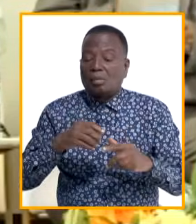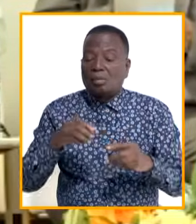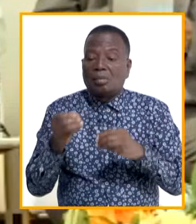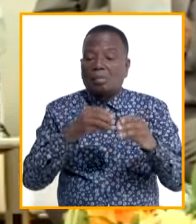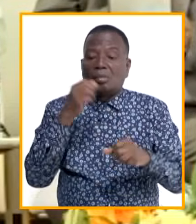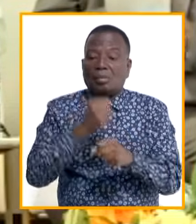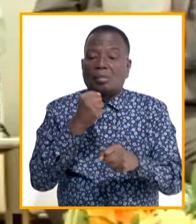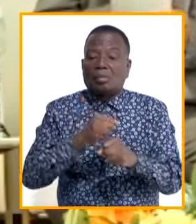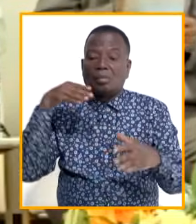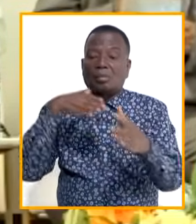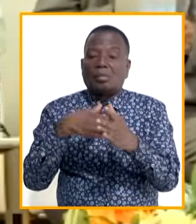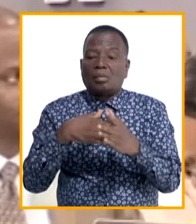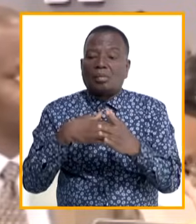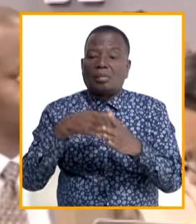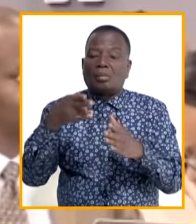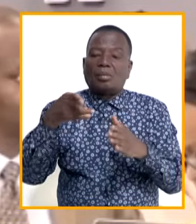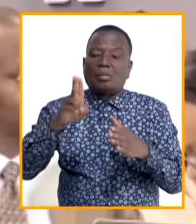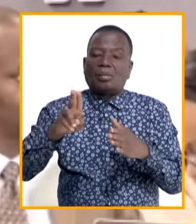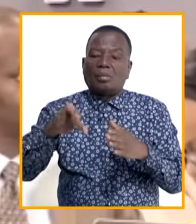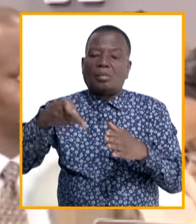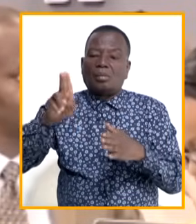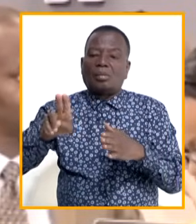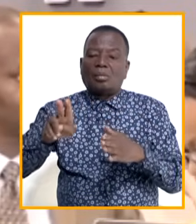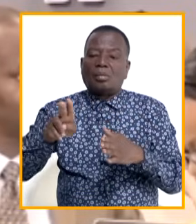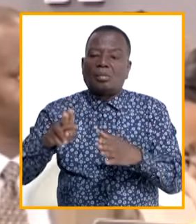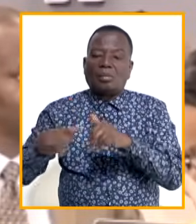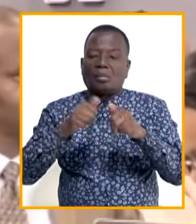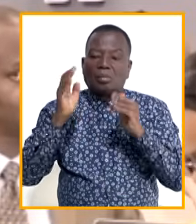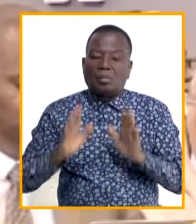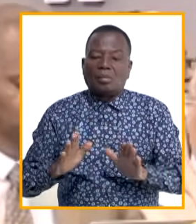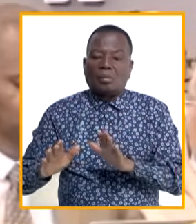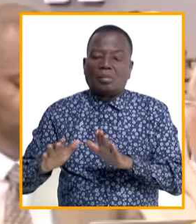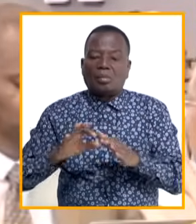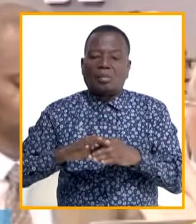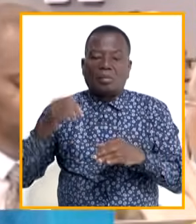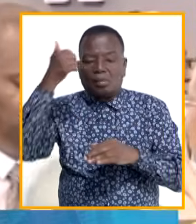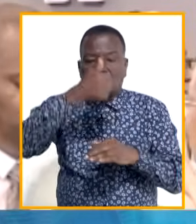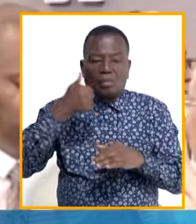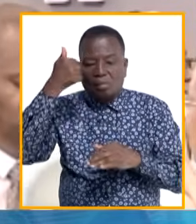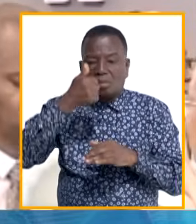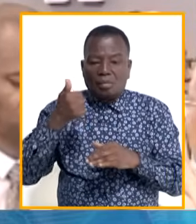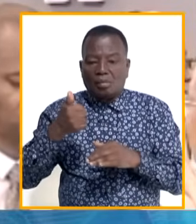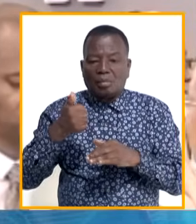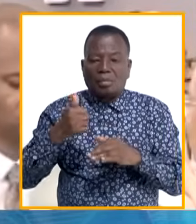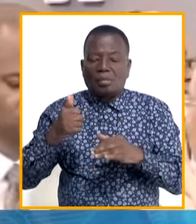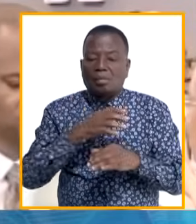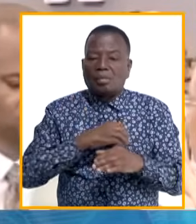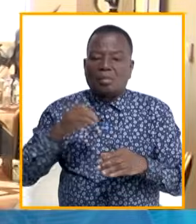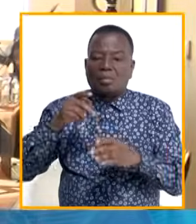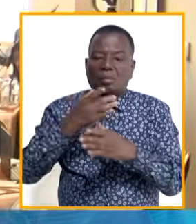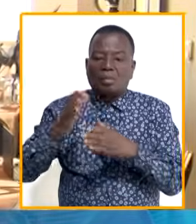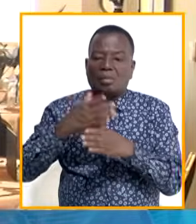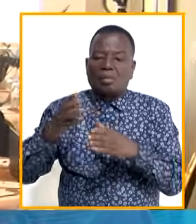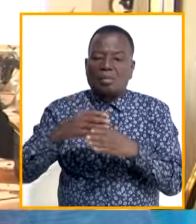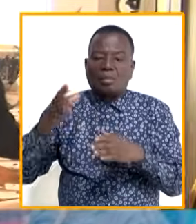programme de vaccination contre le HPV, les acteurs de la santé des pays francophones sont invités à interagir et à